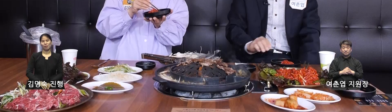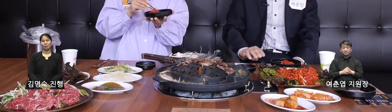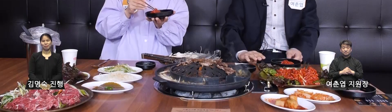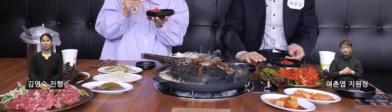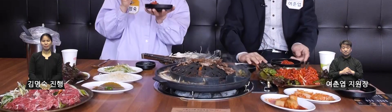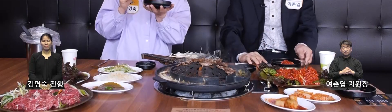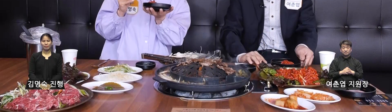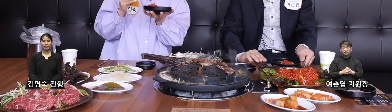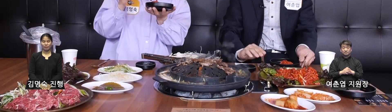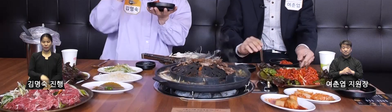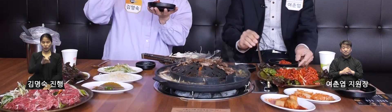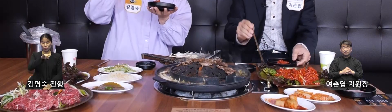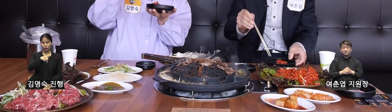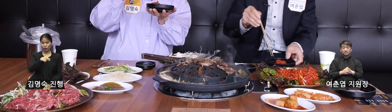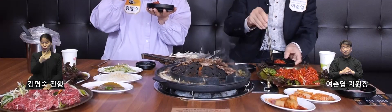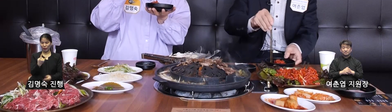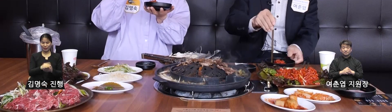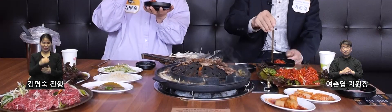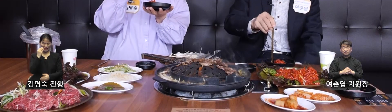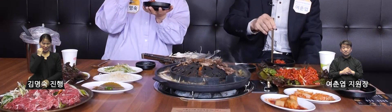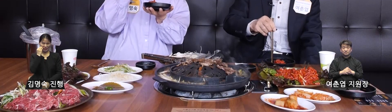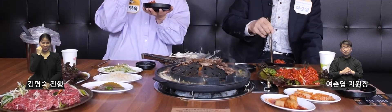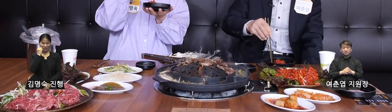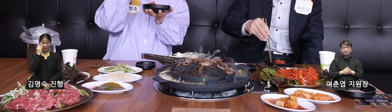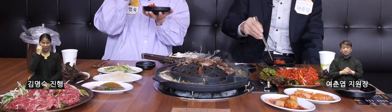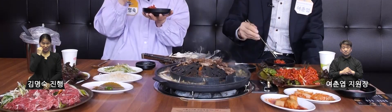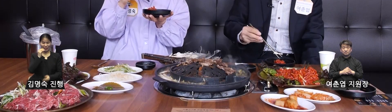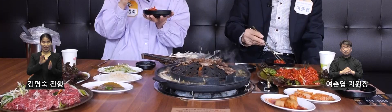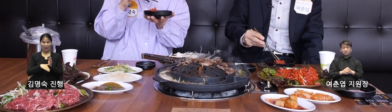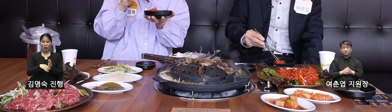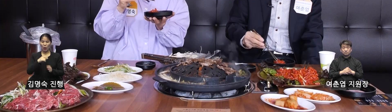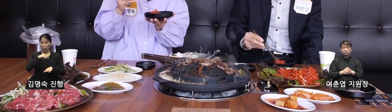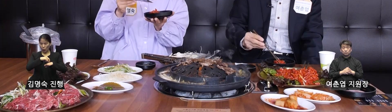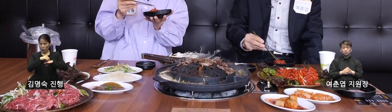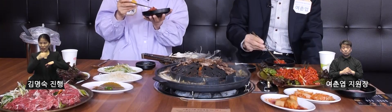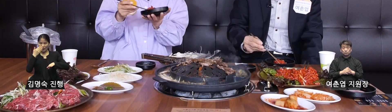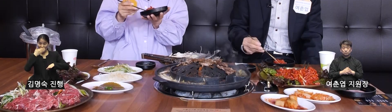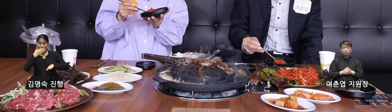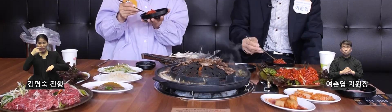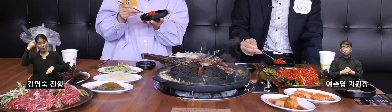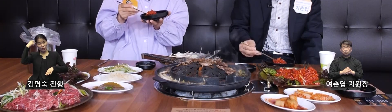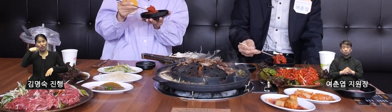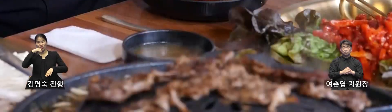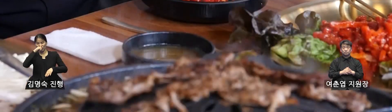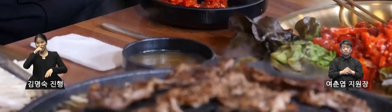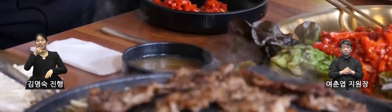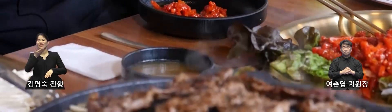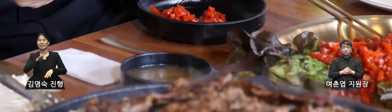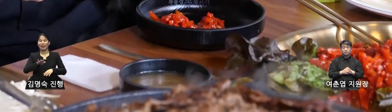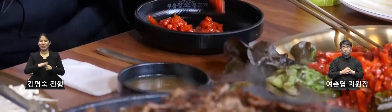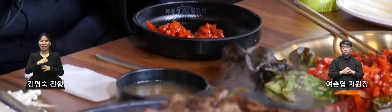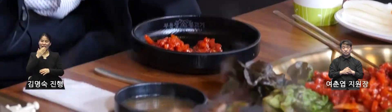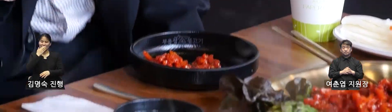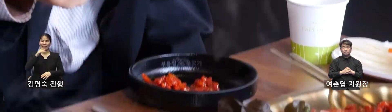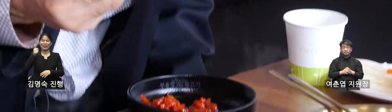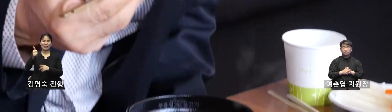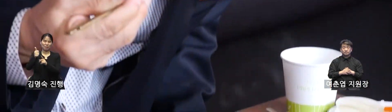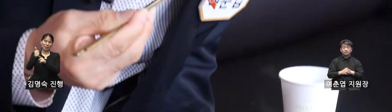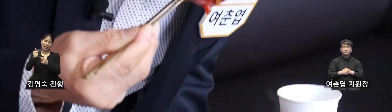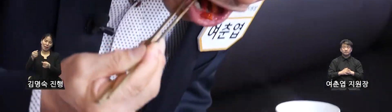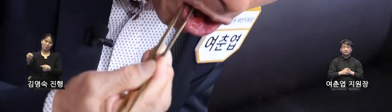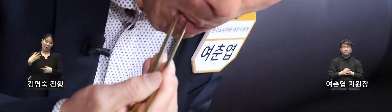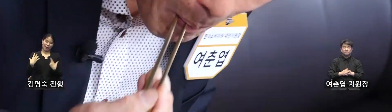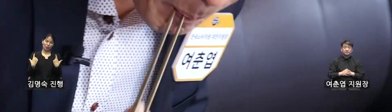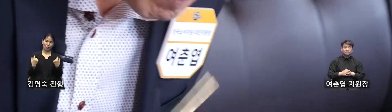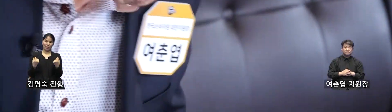그러니까 육회는 씹을수록 그 고기의 단맛이 좀 나오거든요. 근데 우리 아까 사장님이 말씀하신